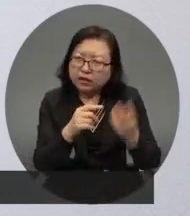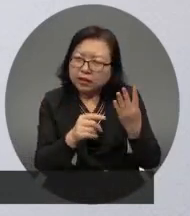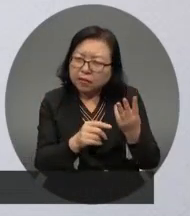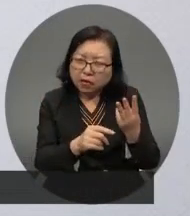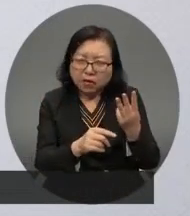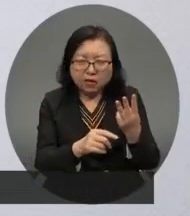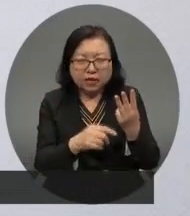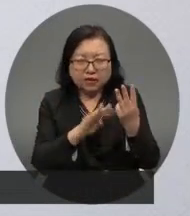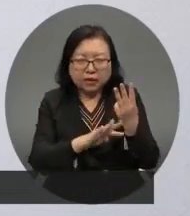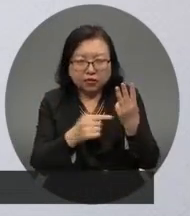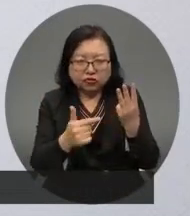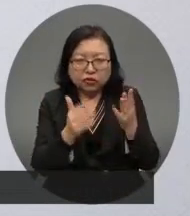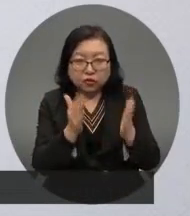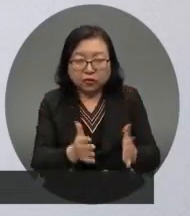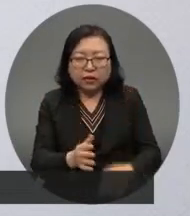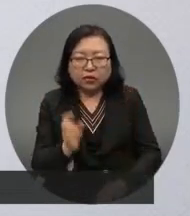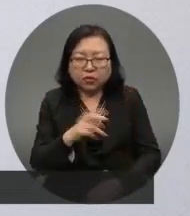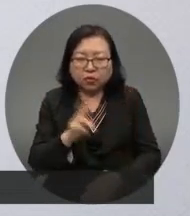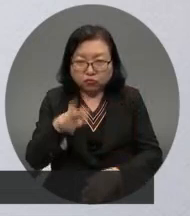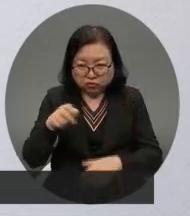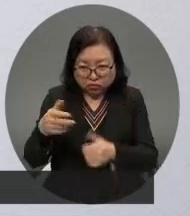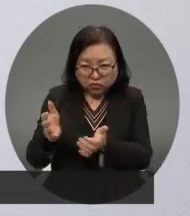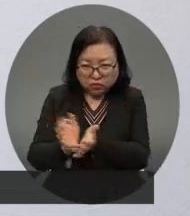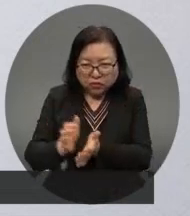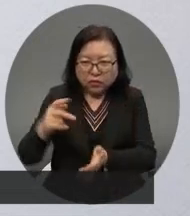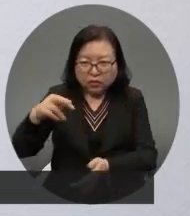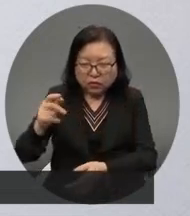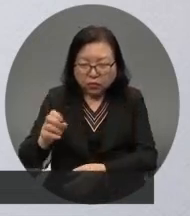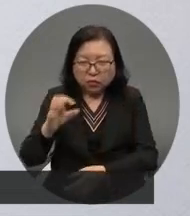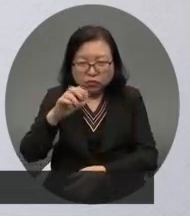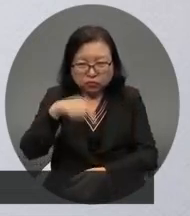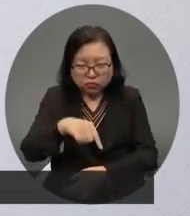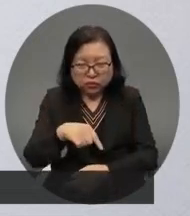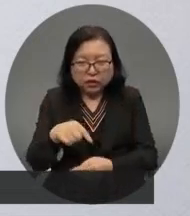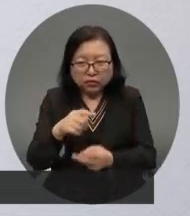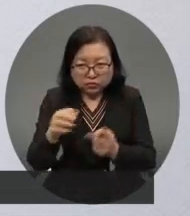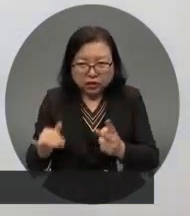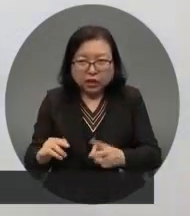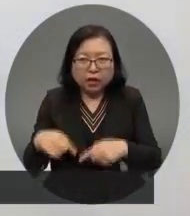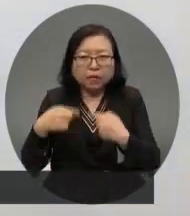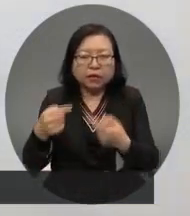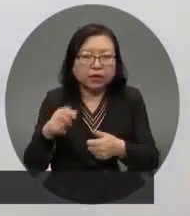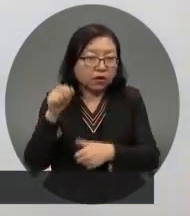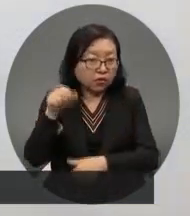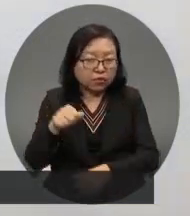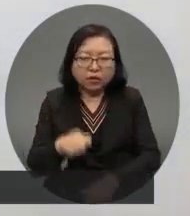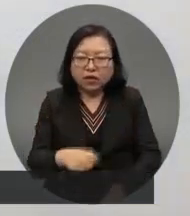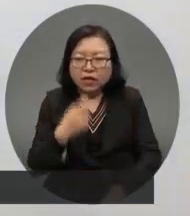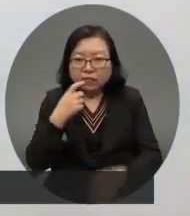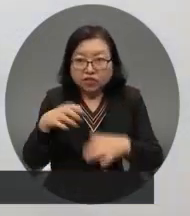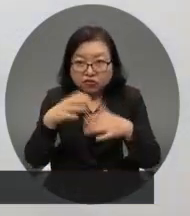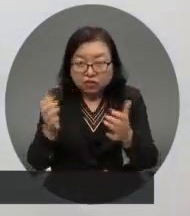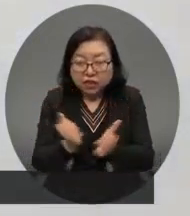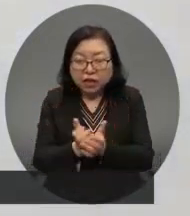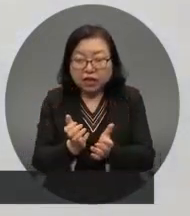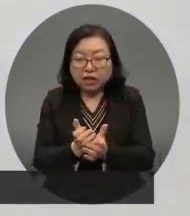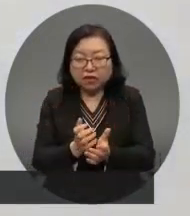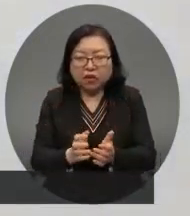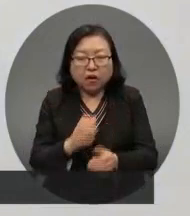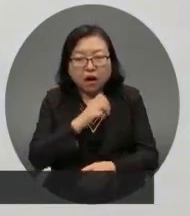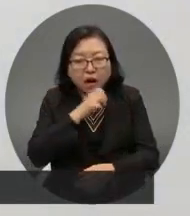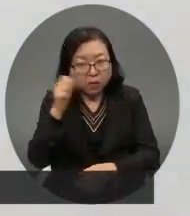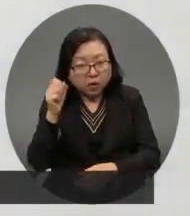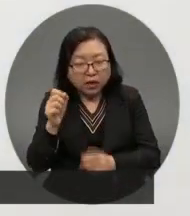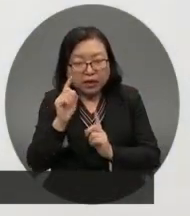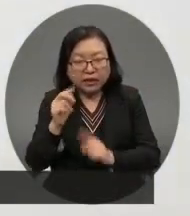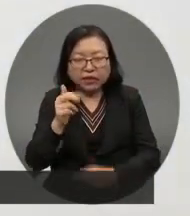치러집니다. 여기에 무소속 송상호, 우근헌 예비후보가 나서고 있는데, 민주당 경선에서 배제된 이현웅